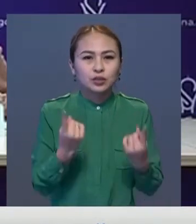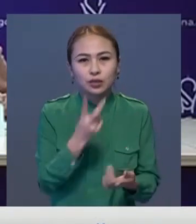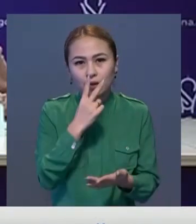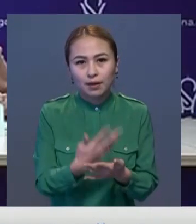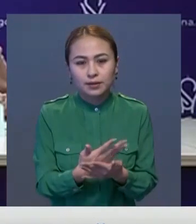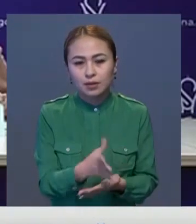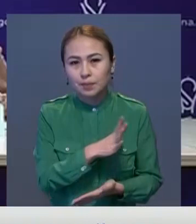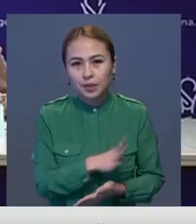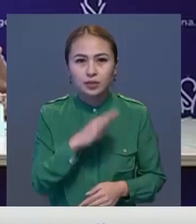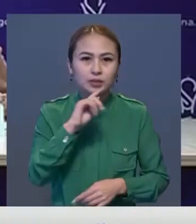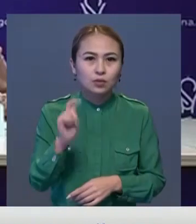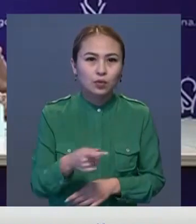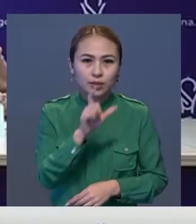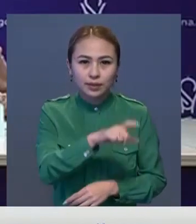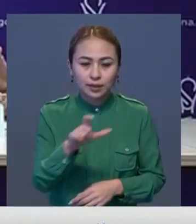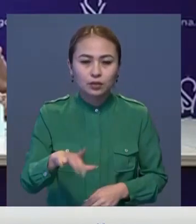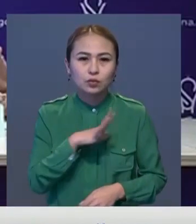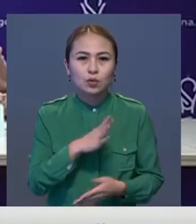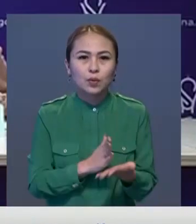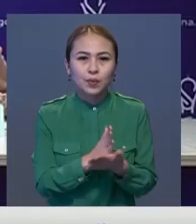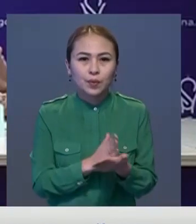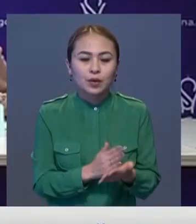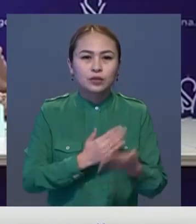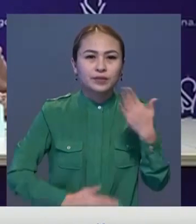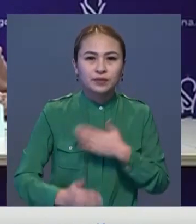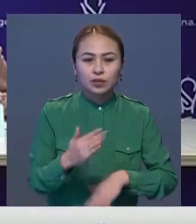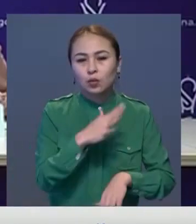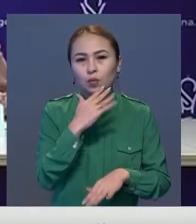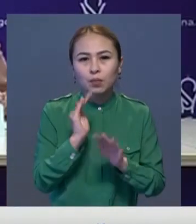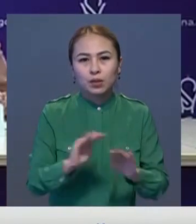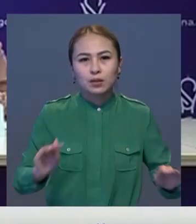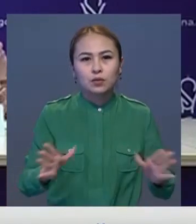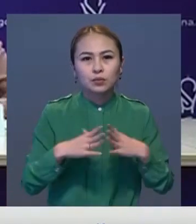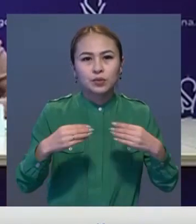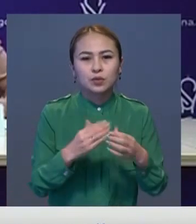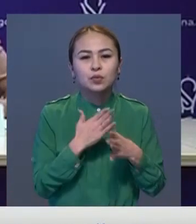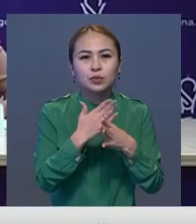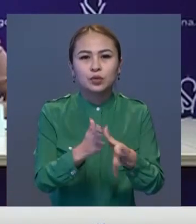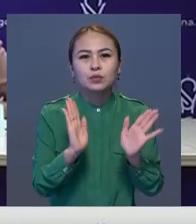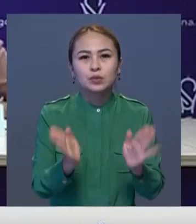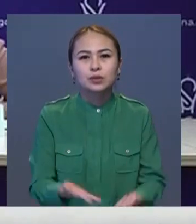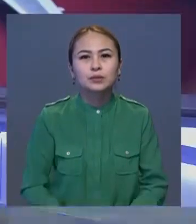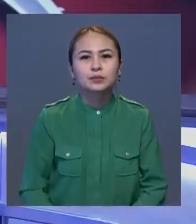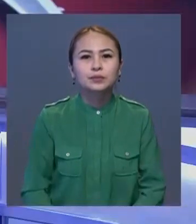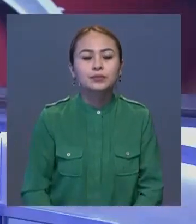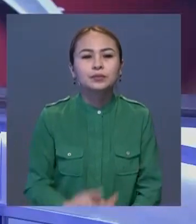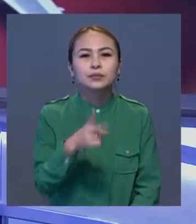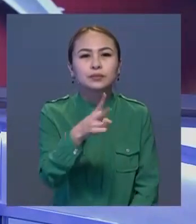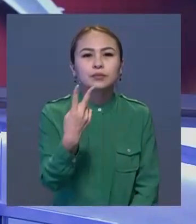қарастырылады. Ең алдымен соғыс ардагерлері, тыл еңбеккерлері, мүгедектер мен көпбалалы отбасыларға көмек болады.